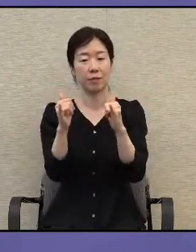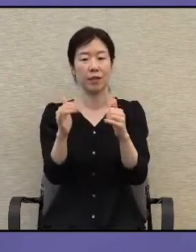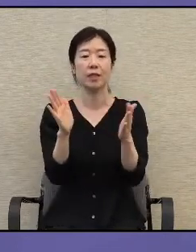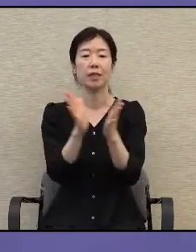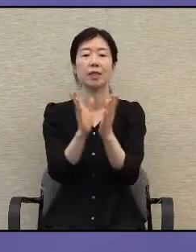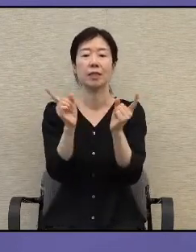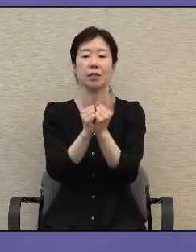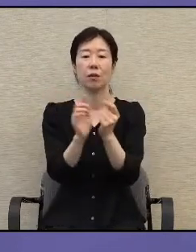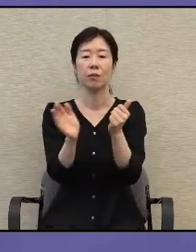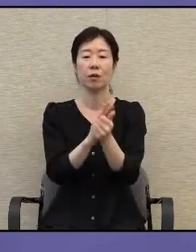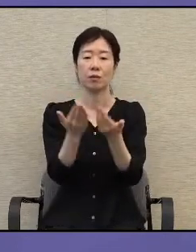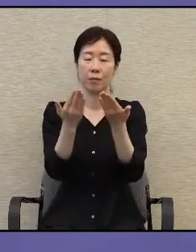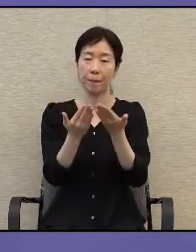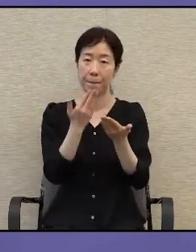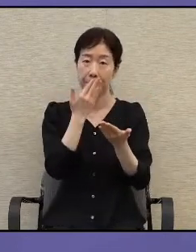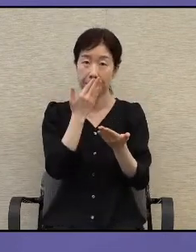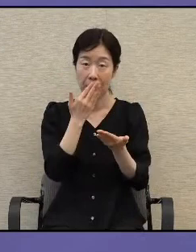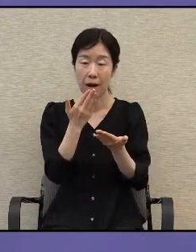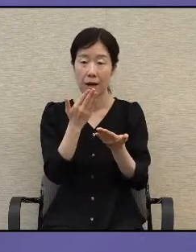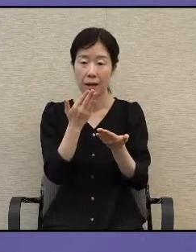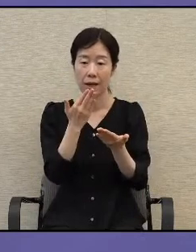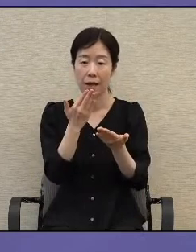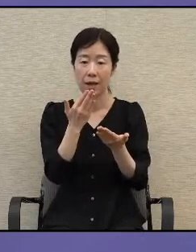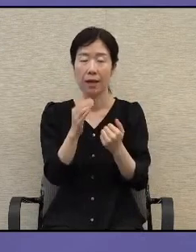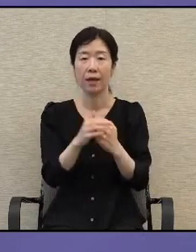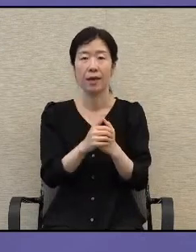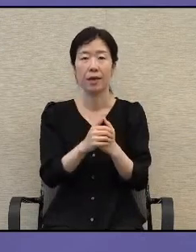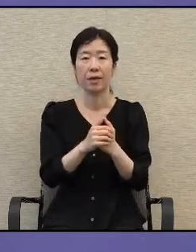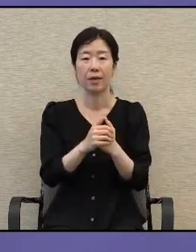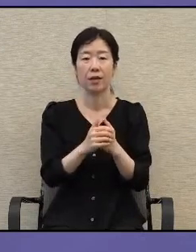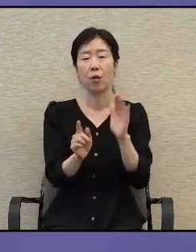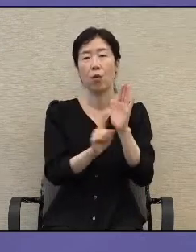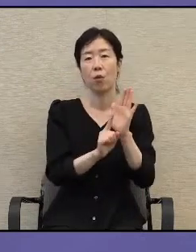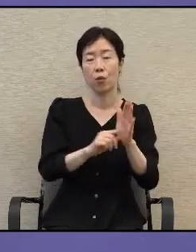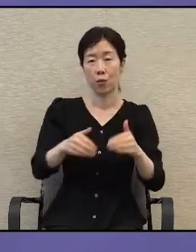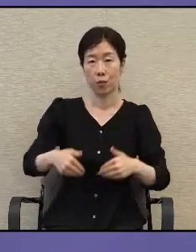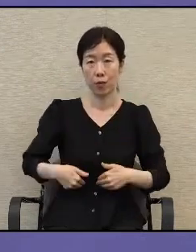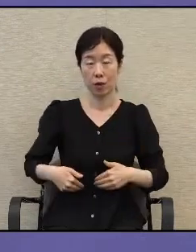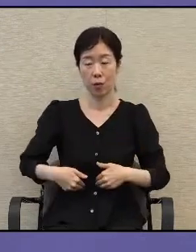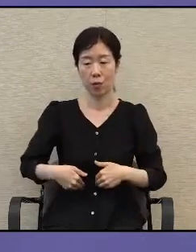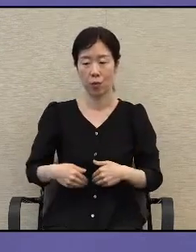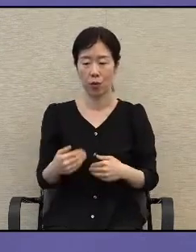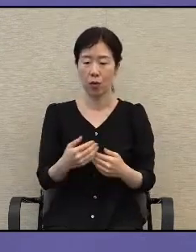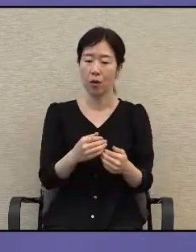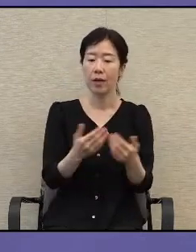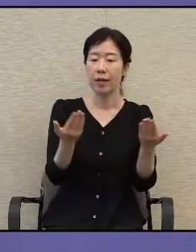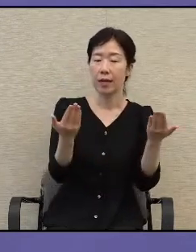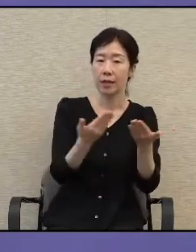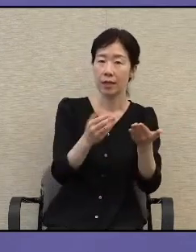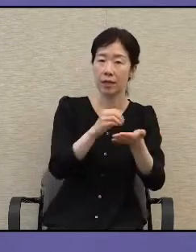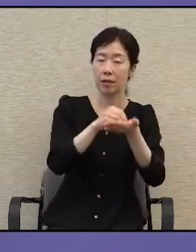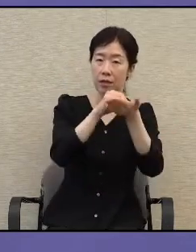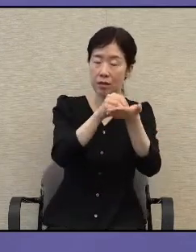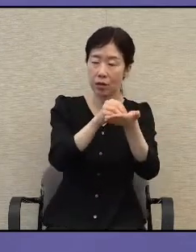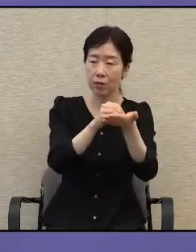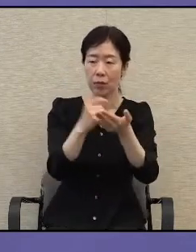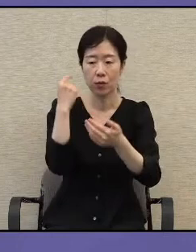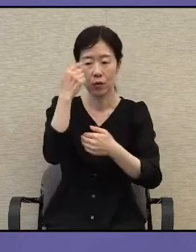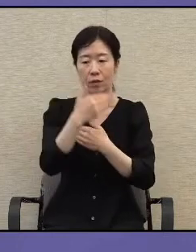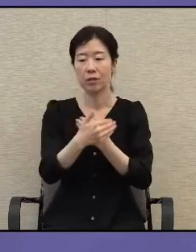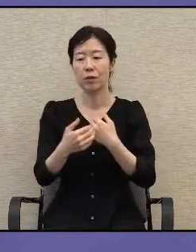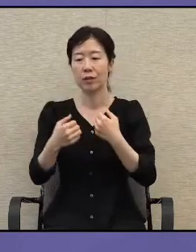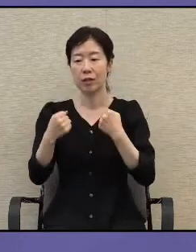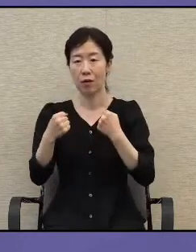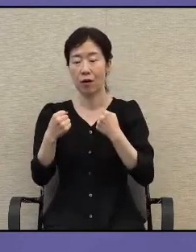있어야 되겠고, 특히 1인 가구 청년들에 대한 고용, 노동, 정신건강을 결합한 서비스는 좀 더 발굴이 되고